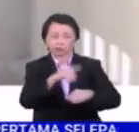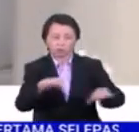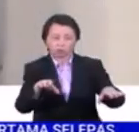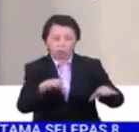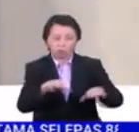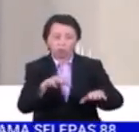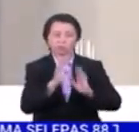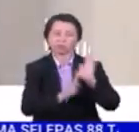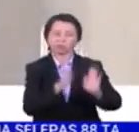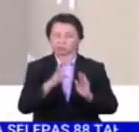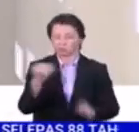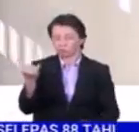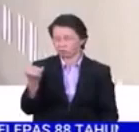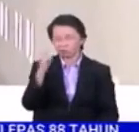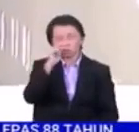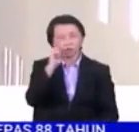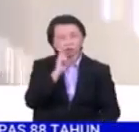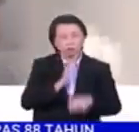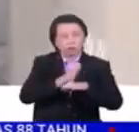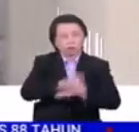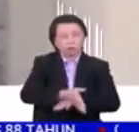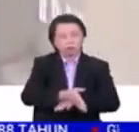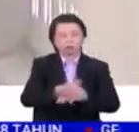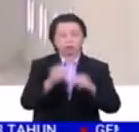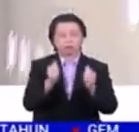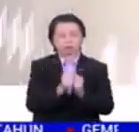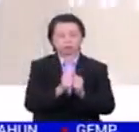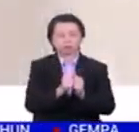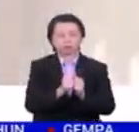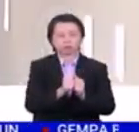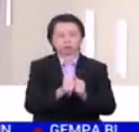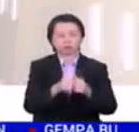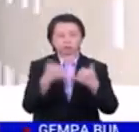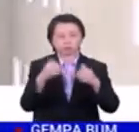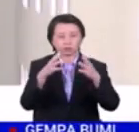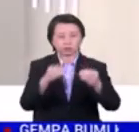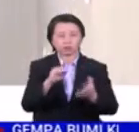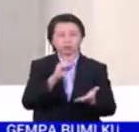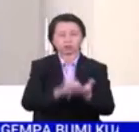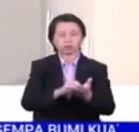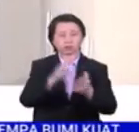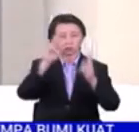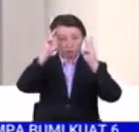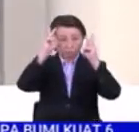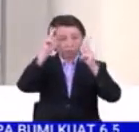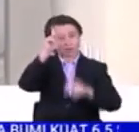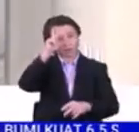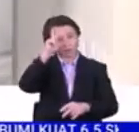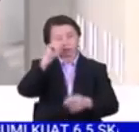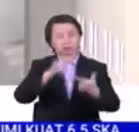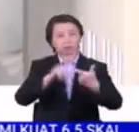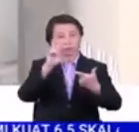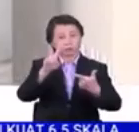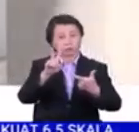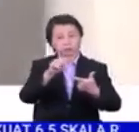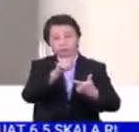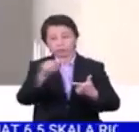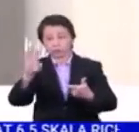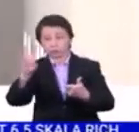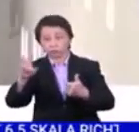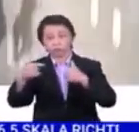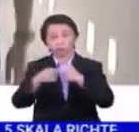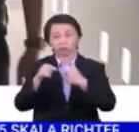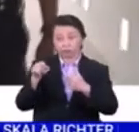melakukannya perbuatan yang kulit cahana melampau dengannya di perumahan guru di Kuala krai bagi pertemuan kedua hingga ketujuh